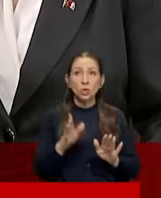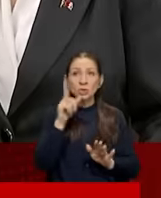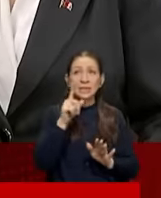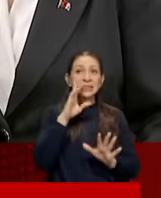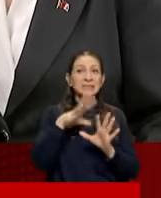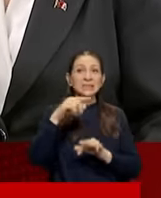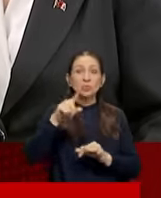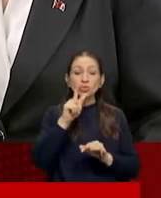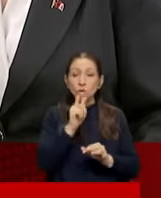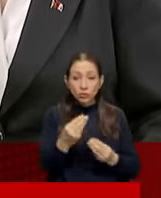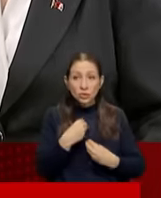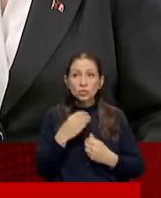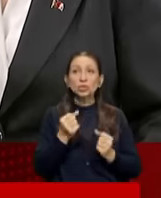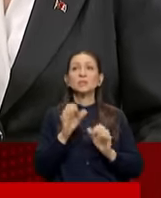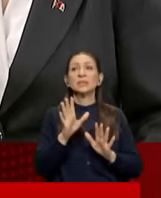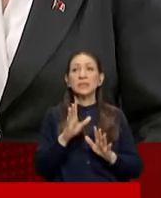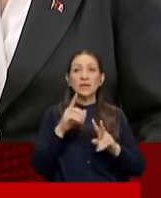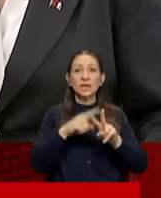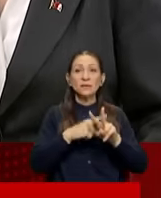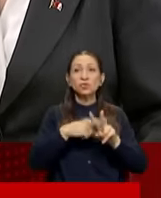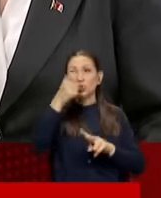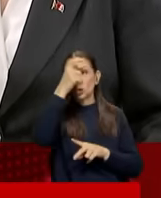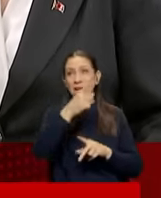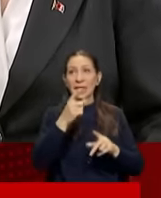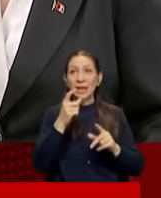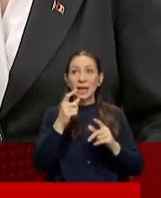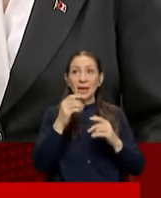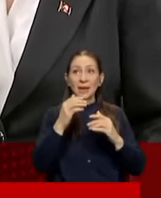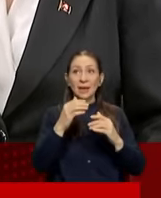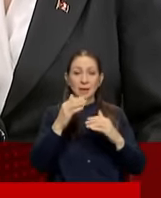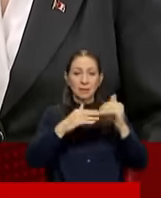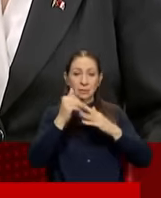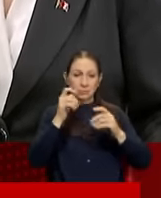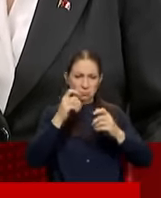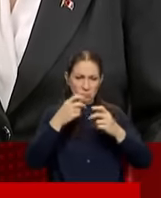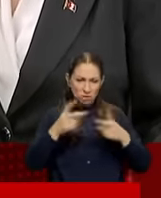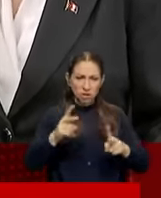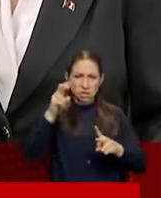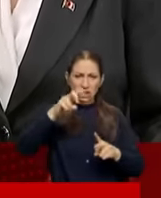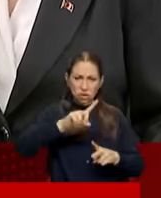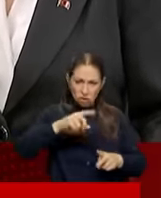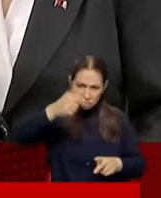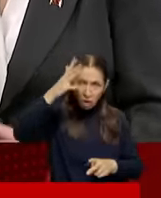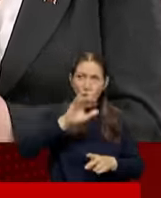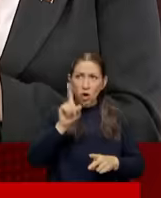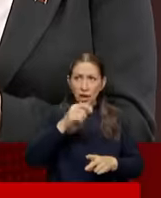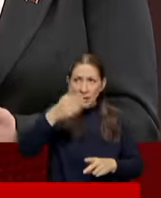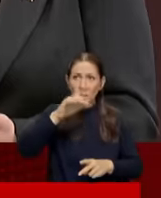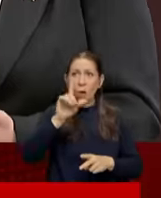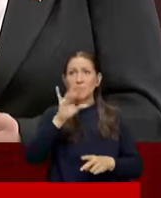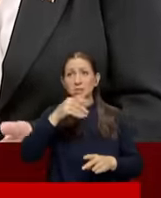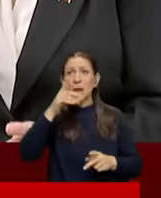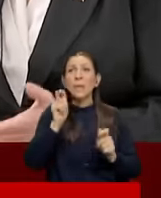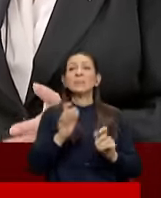yüzden insanlar bu verilen sözlerin tutulmadığını işte Yavuz Türk'te imar artışı yaptık yapacağız falan 8 kart 10 Kat 15 Kat e Bunlar